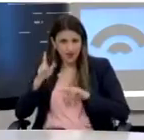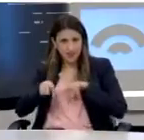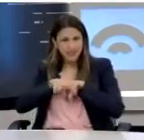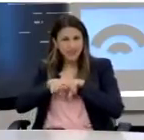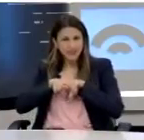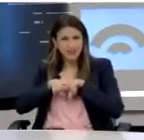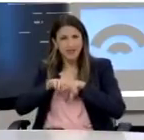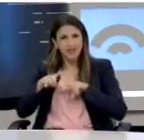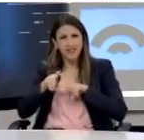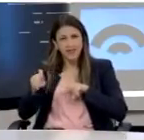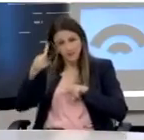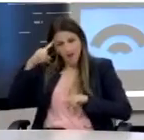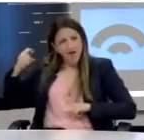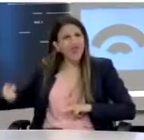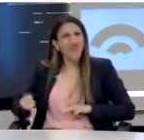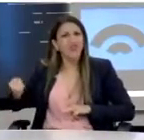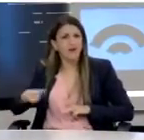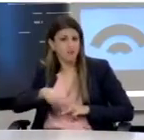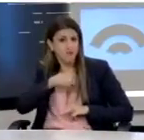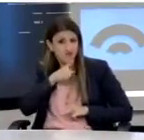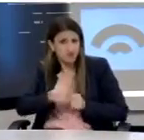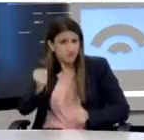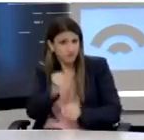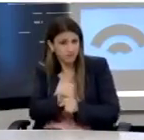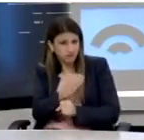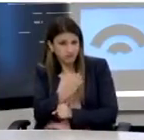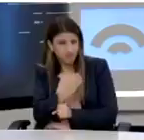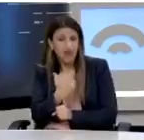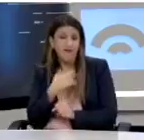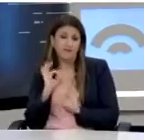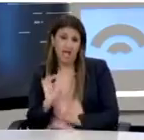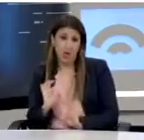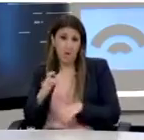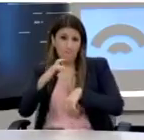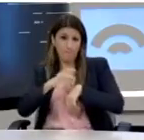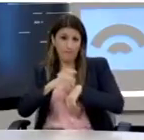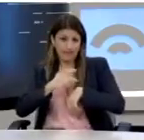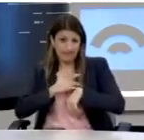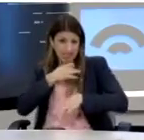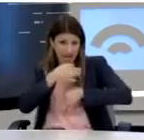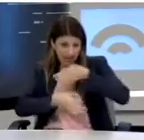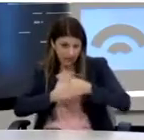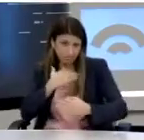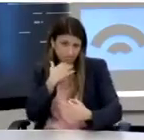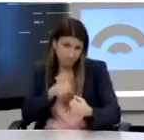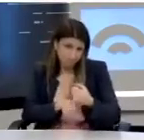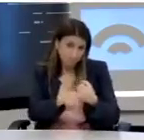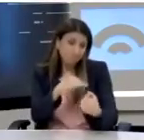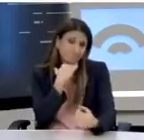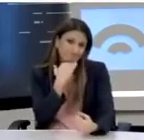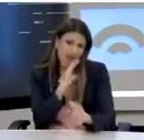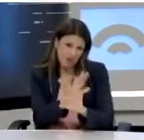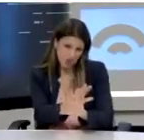το τελευταίο διάστημα. Δεν θέλω όμως να μπω στη σφαίρα της ψυχανάλυσης, ούτε να αναλάβω ρόλο ψυχαναλυτή. Αυτό που θέλω να σας